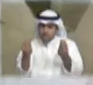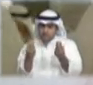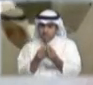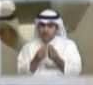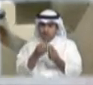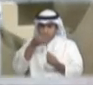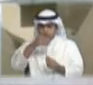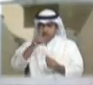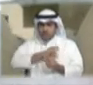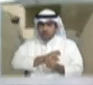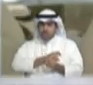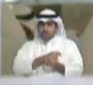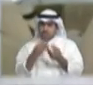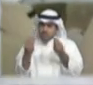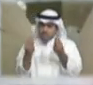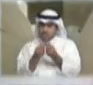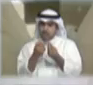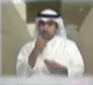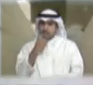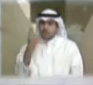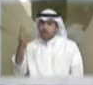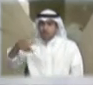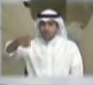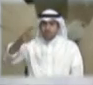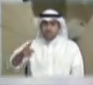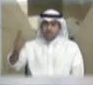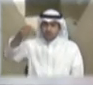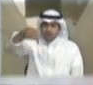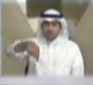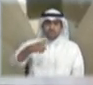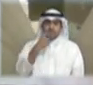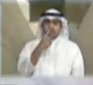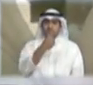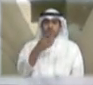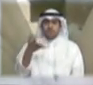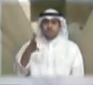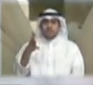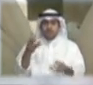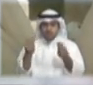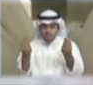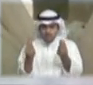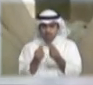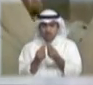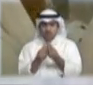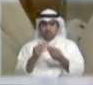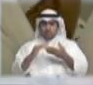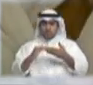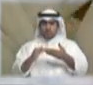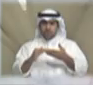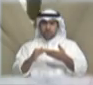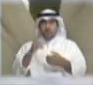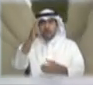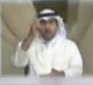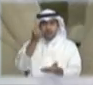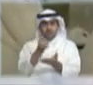الهرم الكويتي منذ عام 81 إلى يومنا هذا. فلله ما أعطى ولله ما